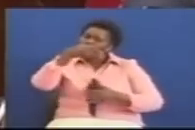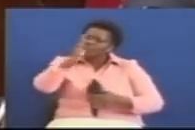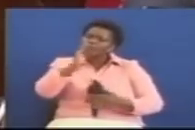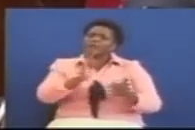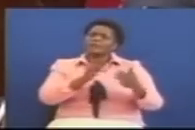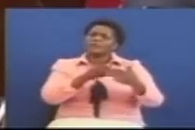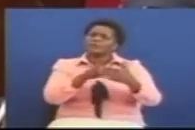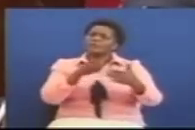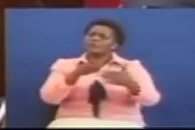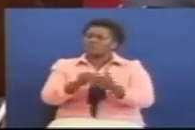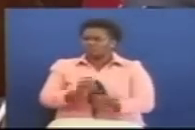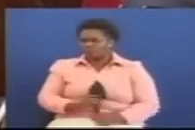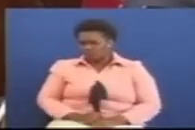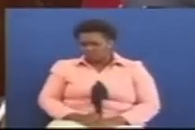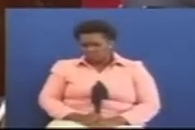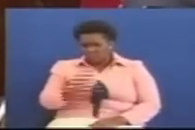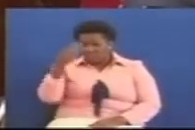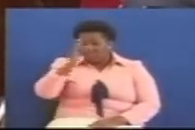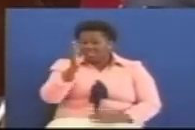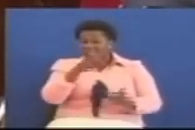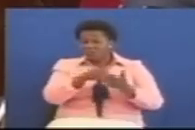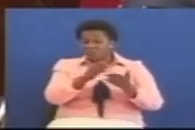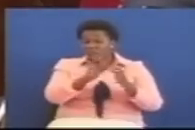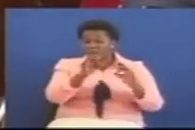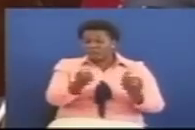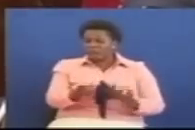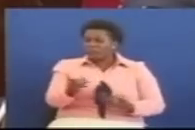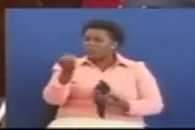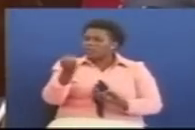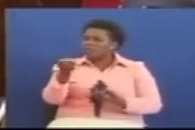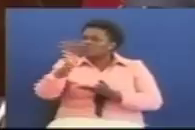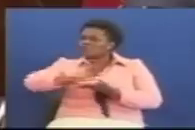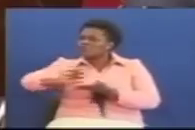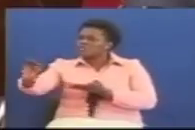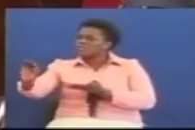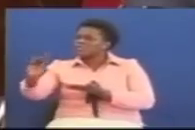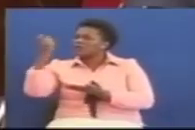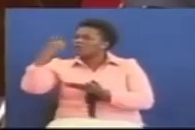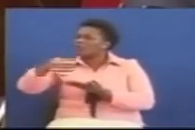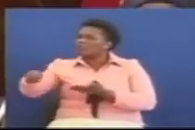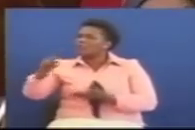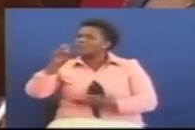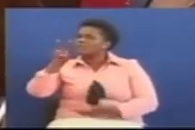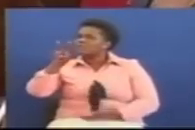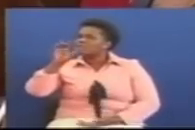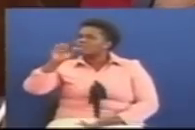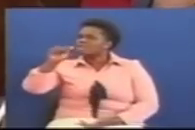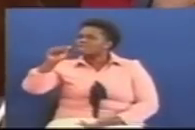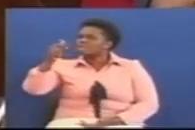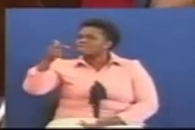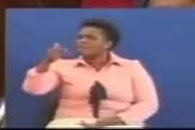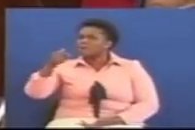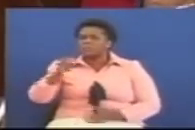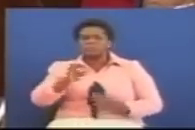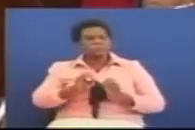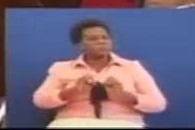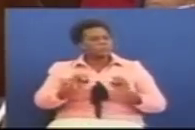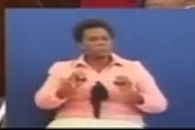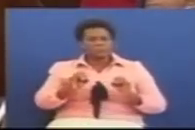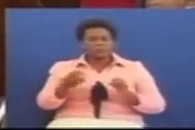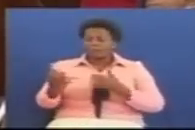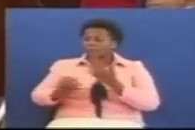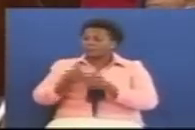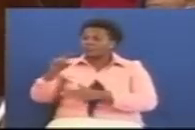12 kampuni hiyo ya Premium Active Tanzania, na hivyo kampuni hiyo kushindwa kushirikiana na